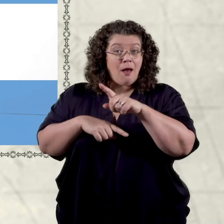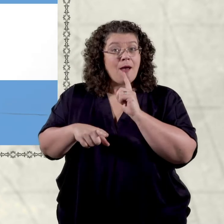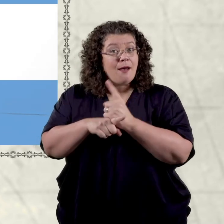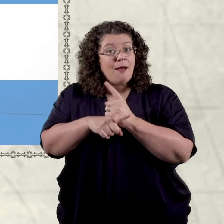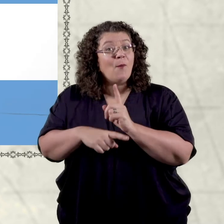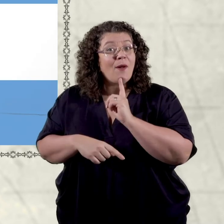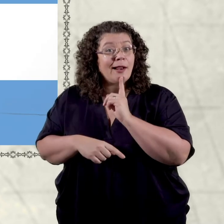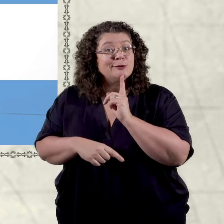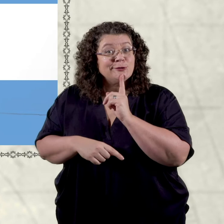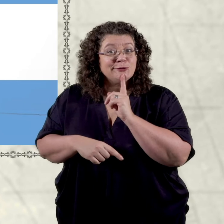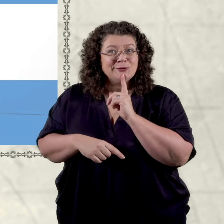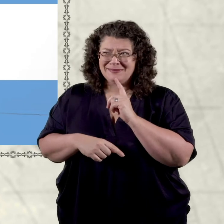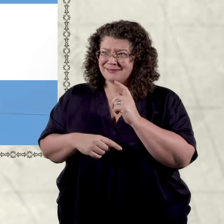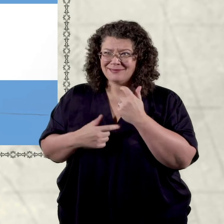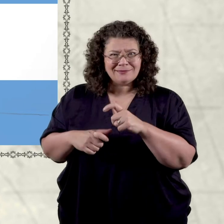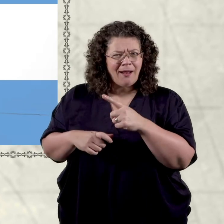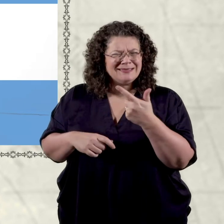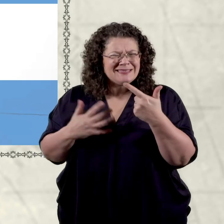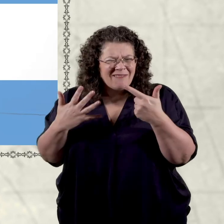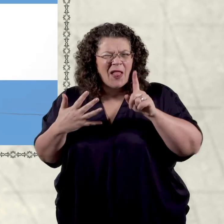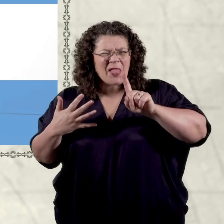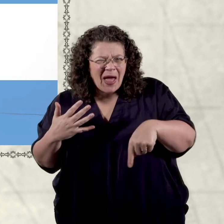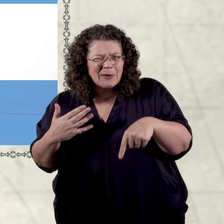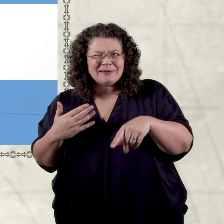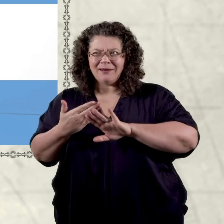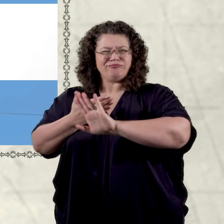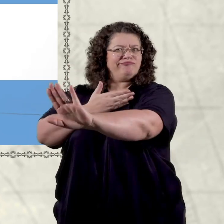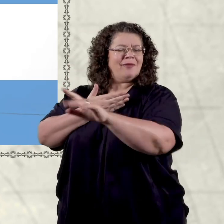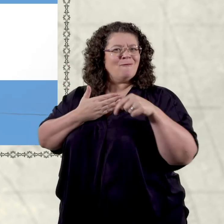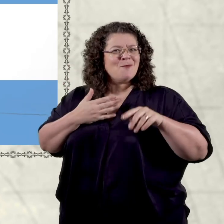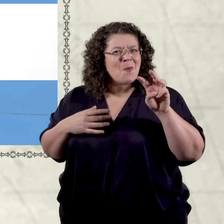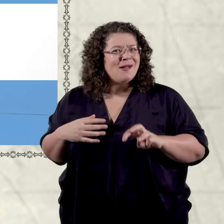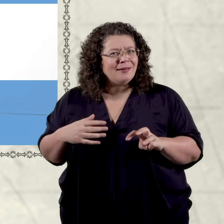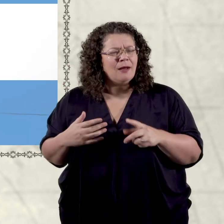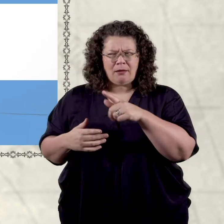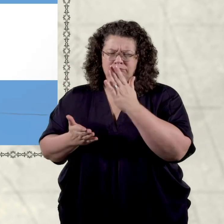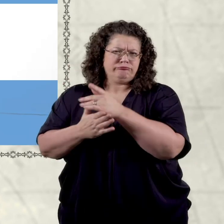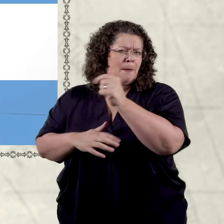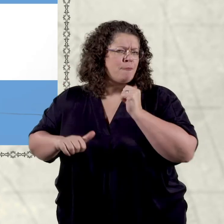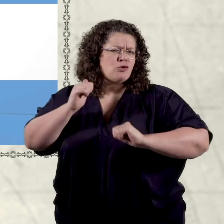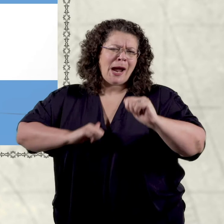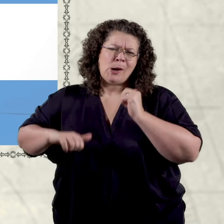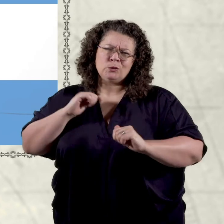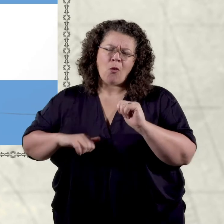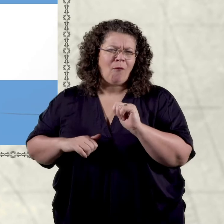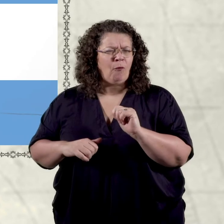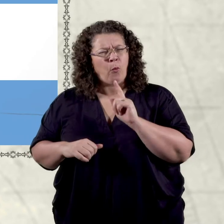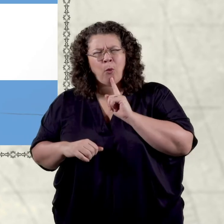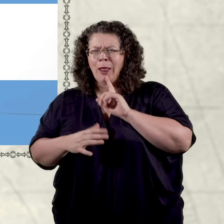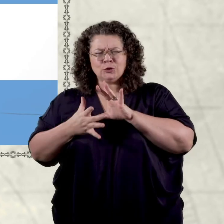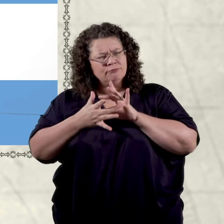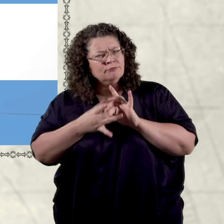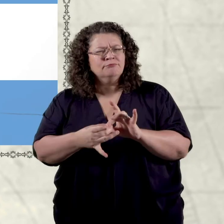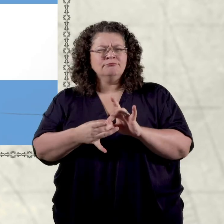heddiw sydd yn siarad Cymraeg, bod nhw'n byw 7,000 o filltiroedd i ffwrdd. A maen nhw'n falch iawn o'i gwreiddiau